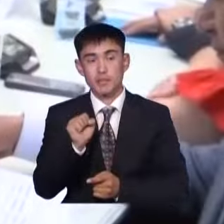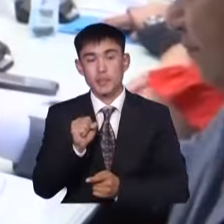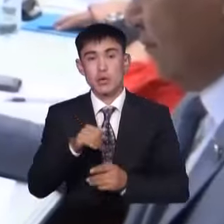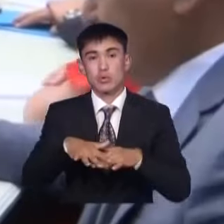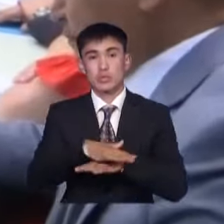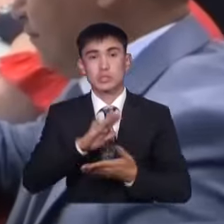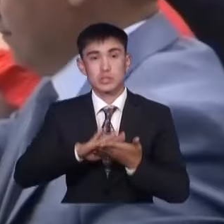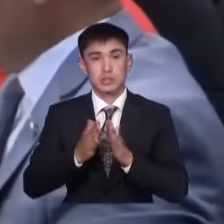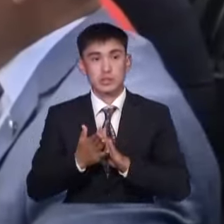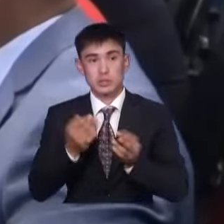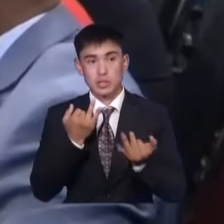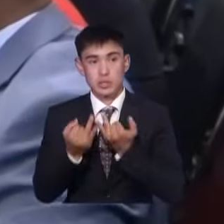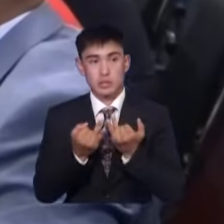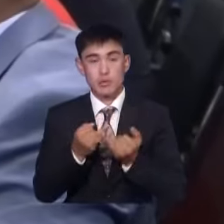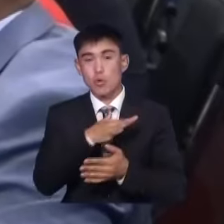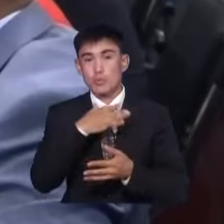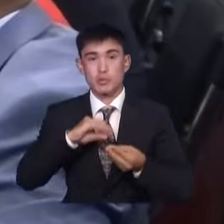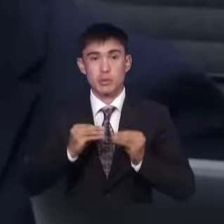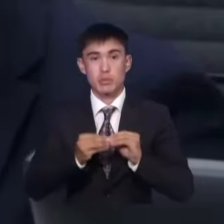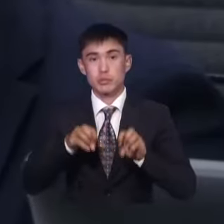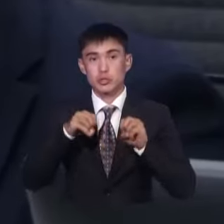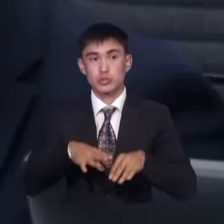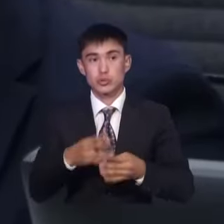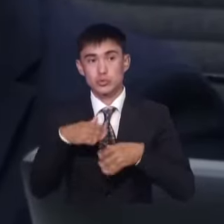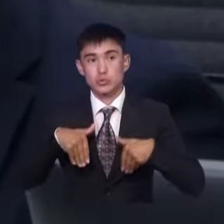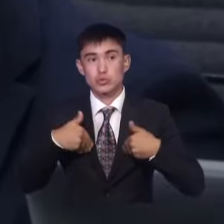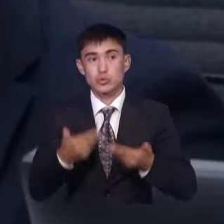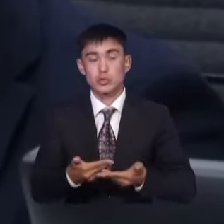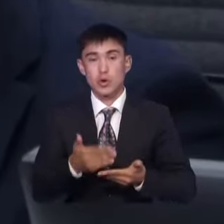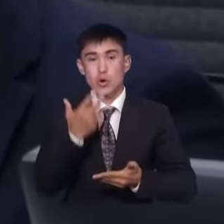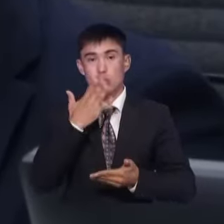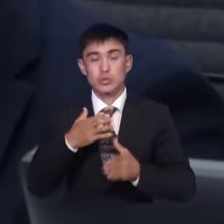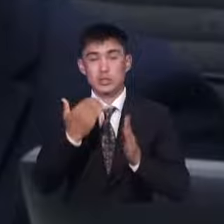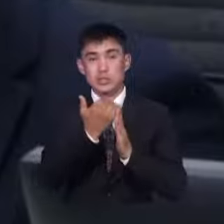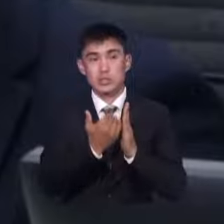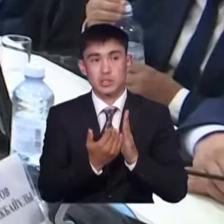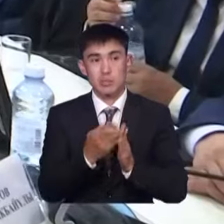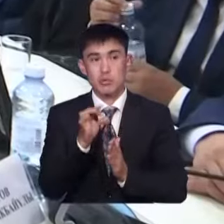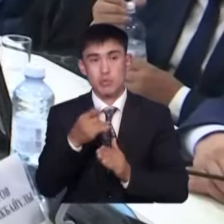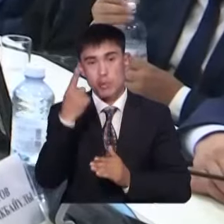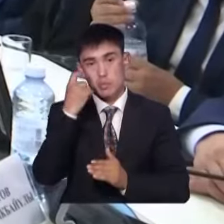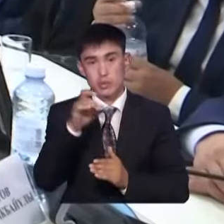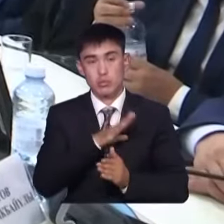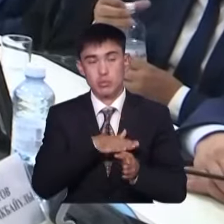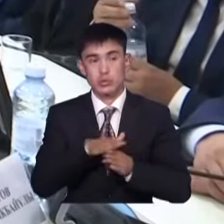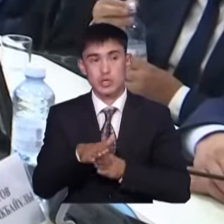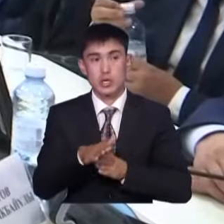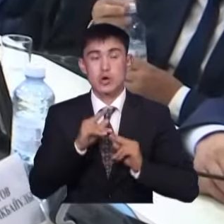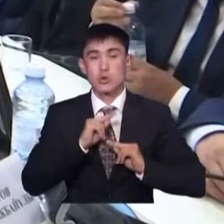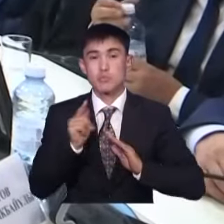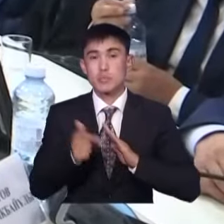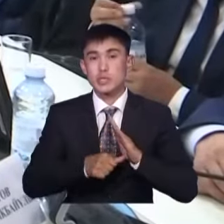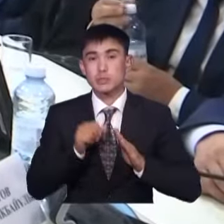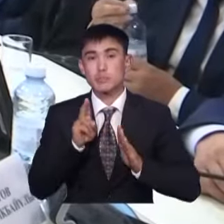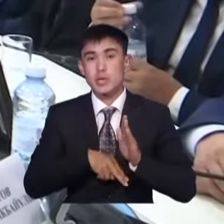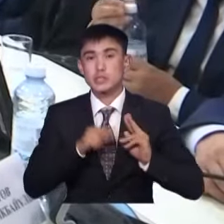өңірдегі жағдайды талқылап, бірқатар проблемалардың шешу жолдарын ұсынды. Ұлттық статистика бюросының мәліметтері бойынша жұмыссыздық